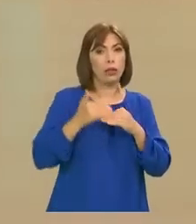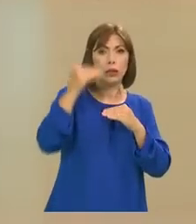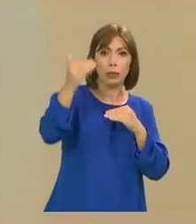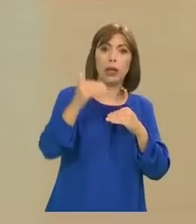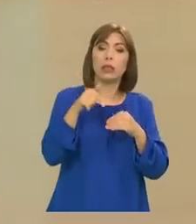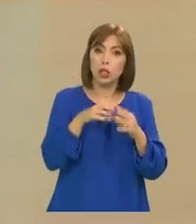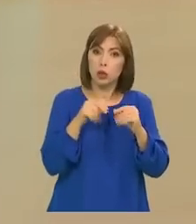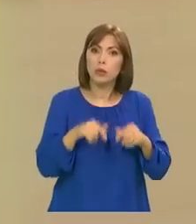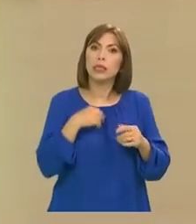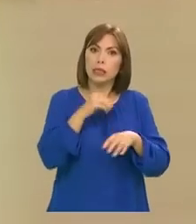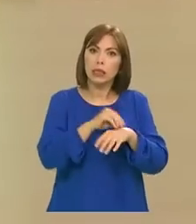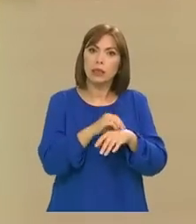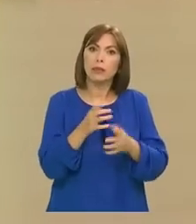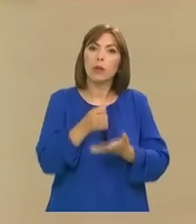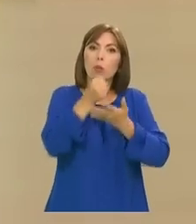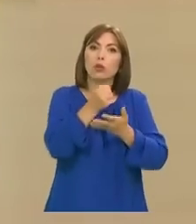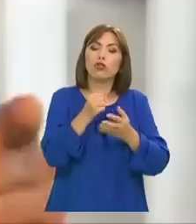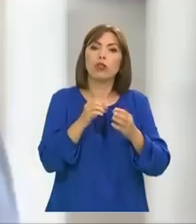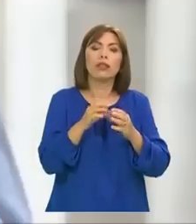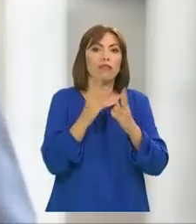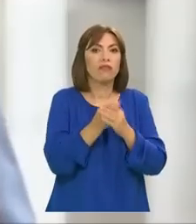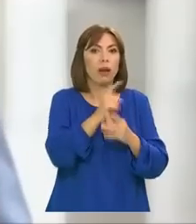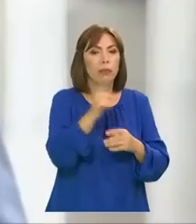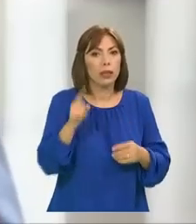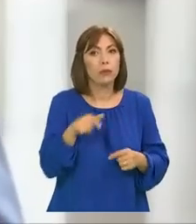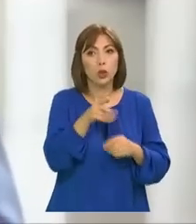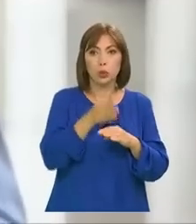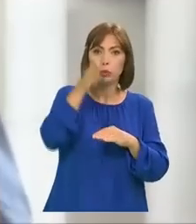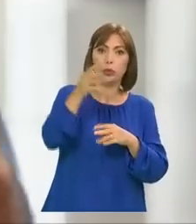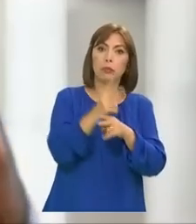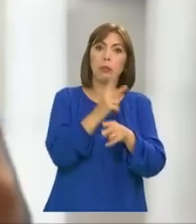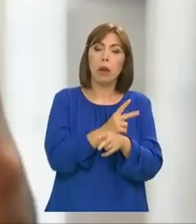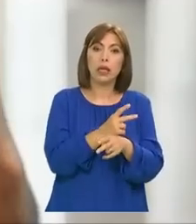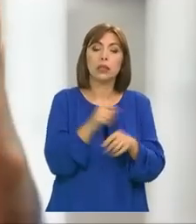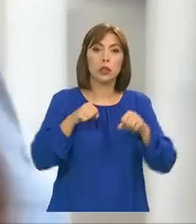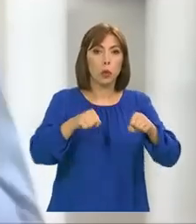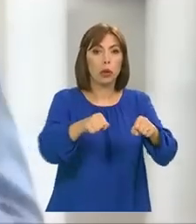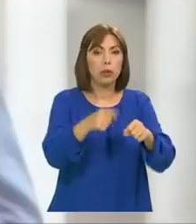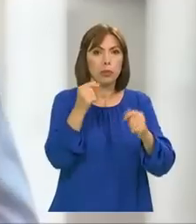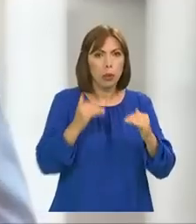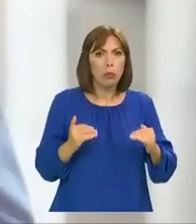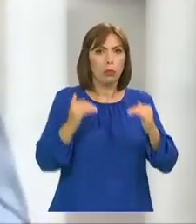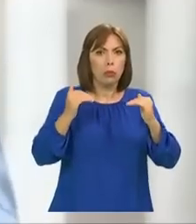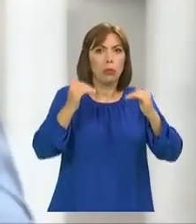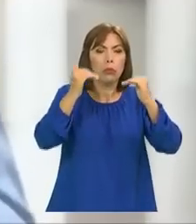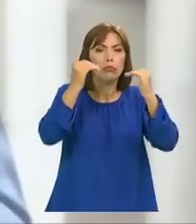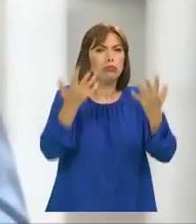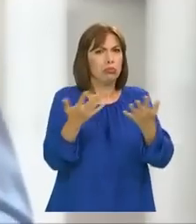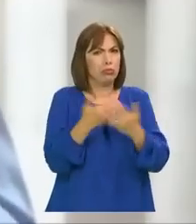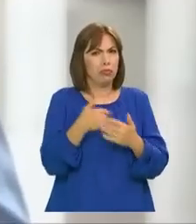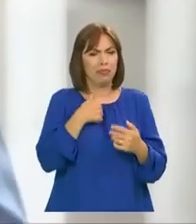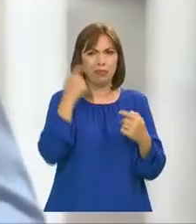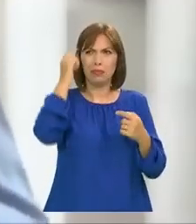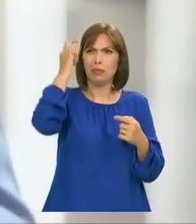se simt în bugetul familiei. Pe de altă parte, te duci în supermarket și vezi că prețurile au crescut și continuă să crească, ceea ce pe mine mă